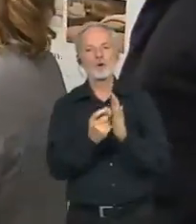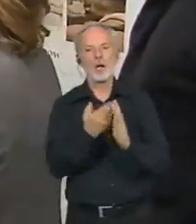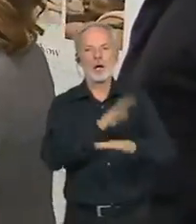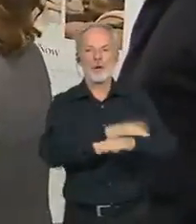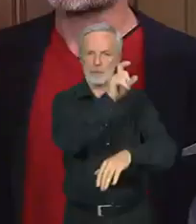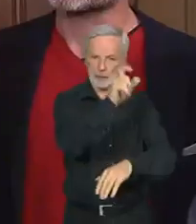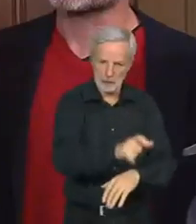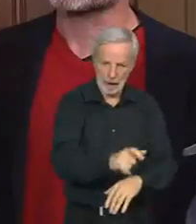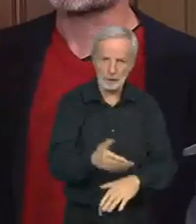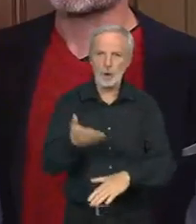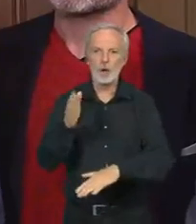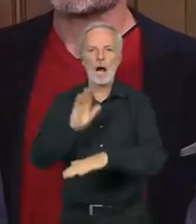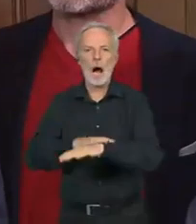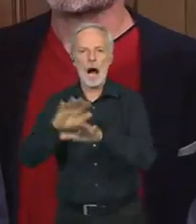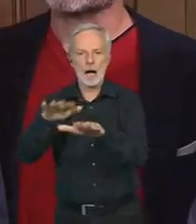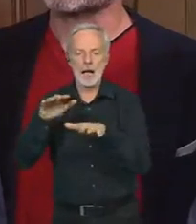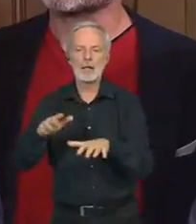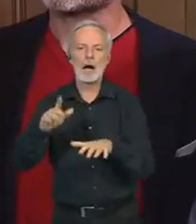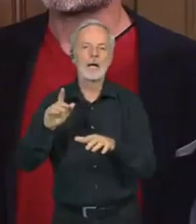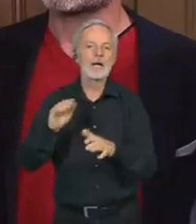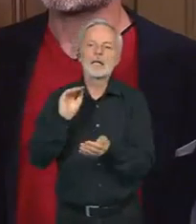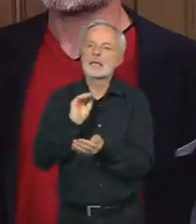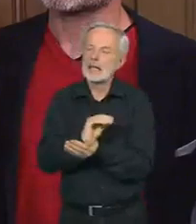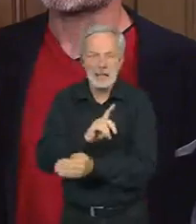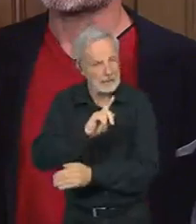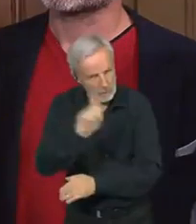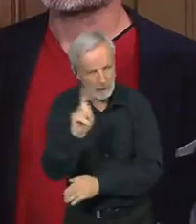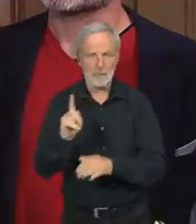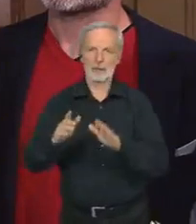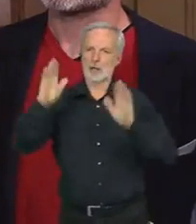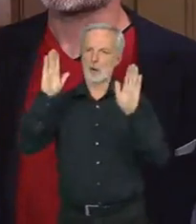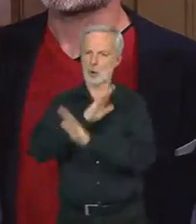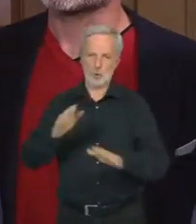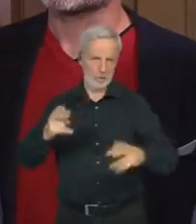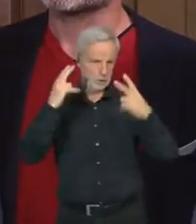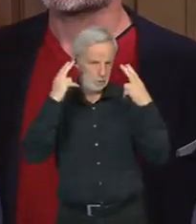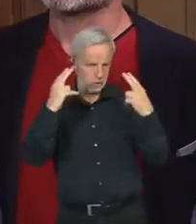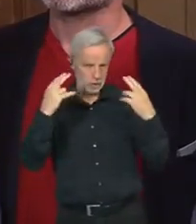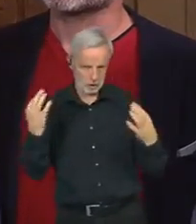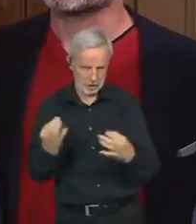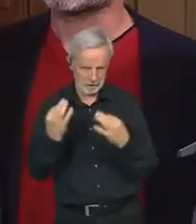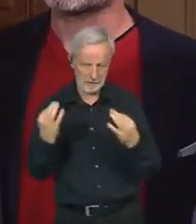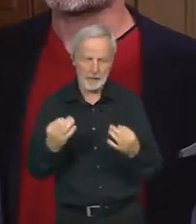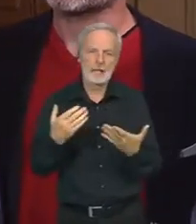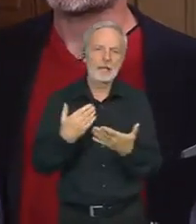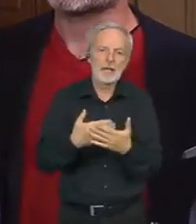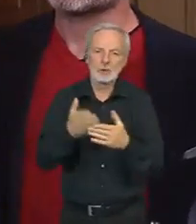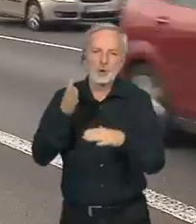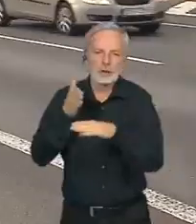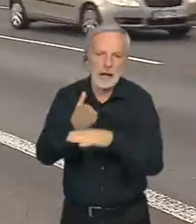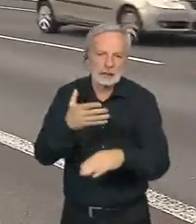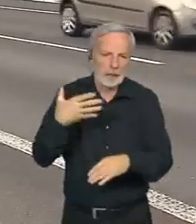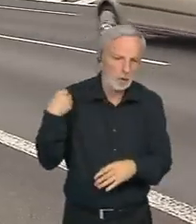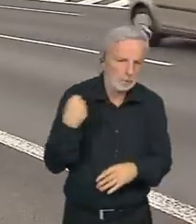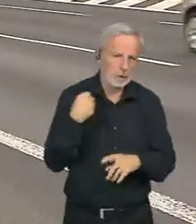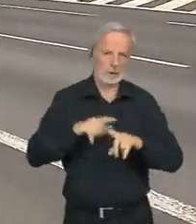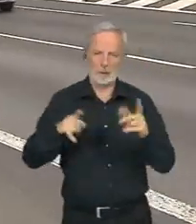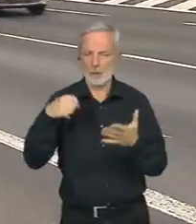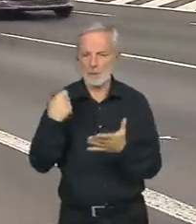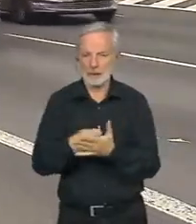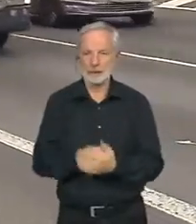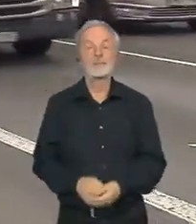se zdrželi všech rozhodnutí a kroků, které by znamenaly nějaké zásadní zásahy do hospodaření, do financí. Koalice Spolu